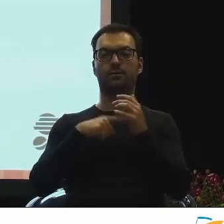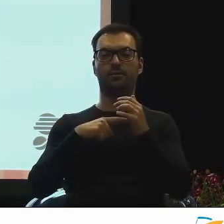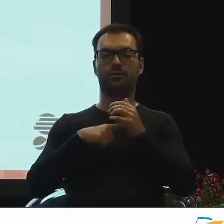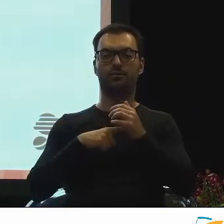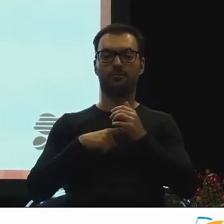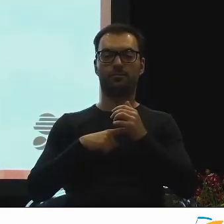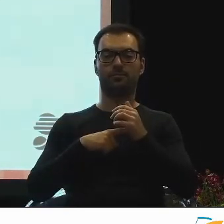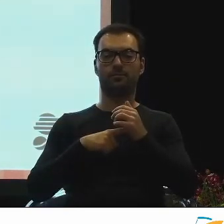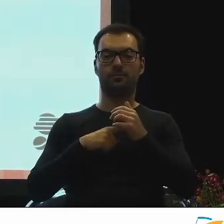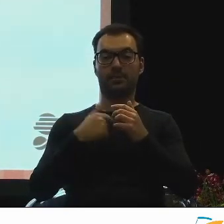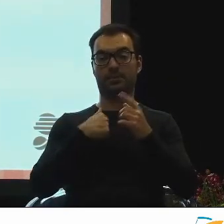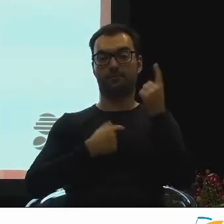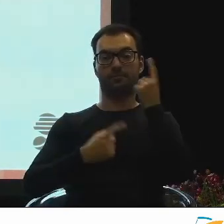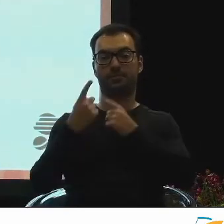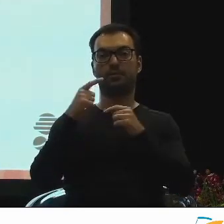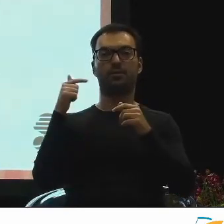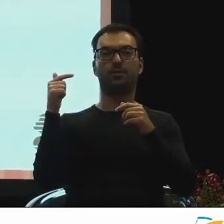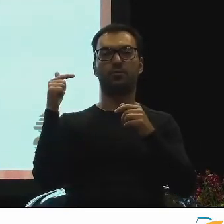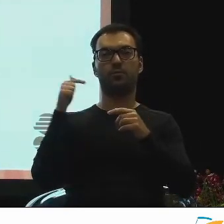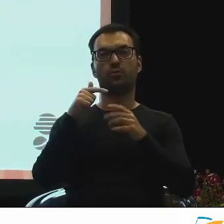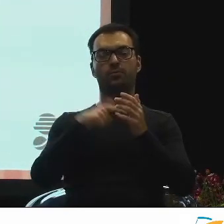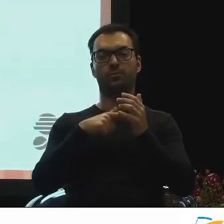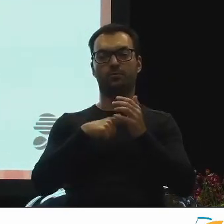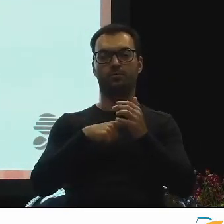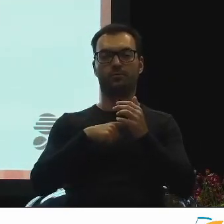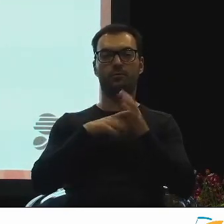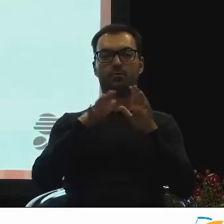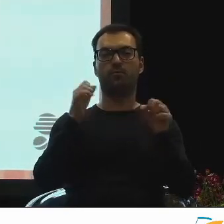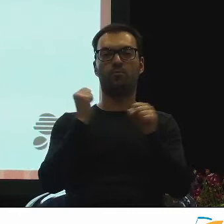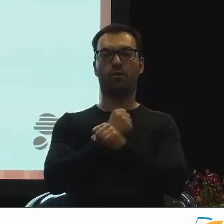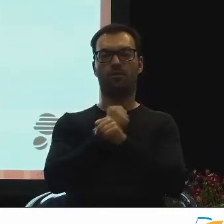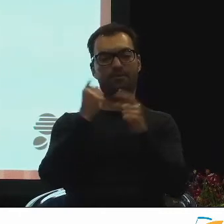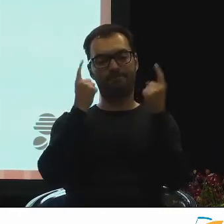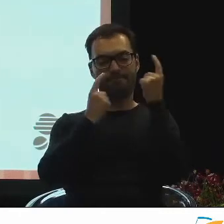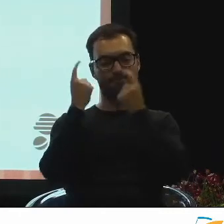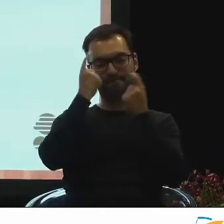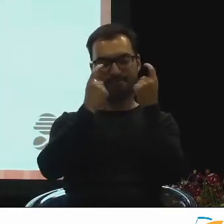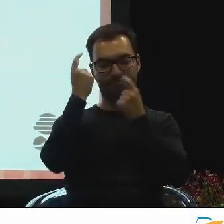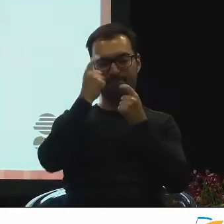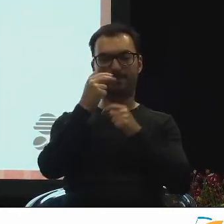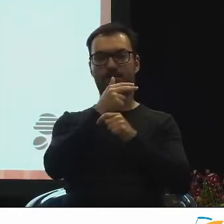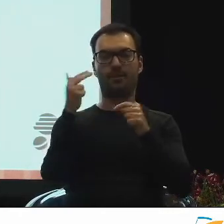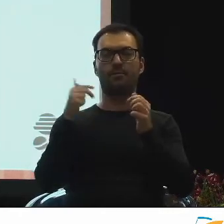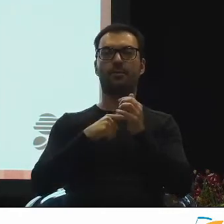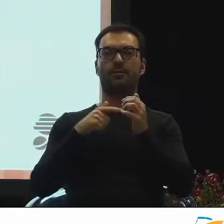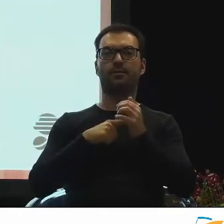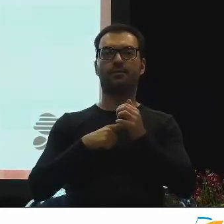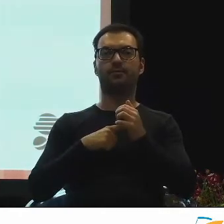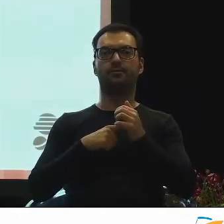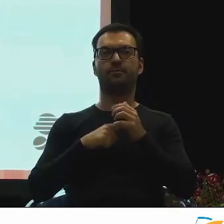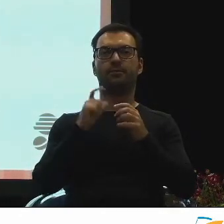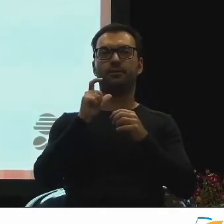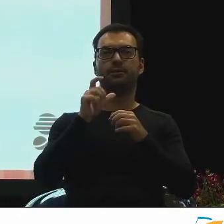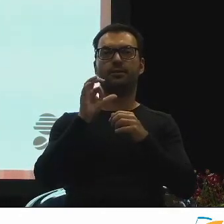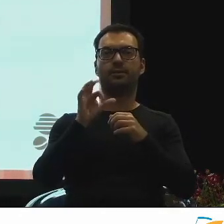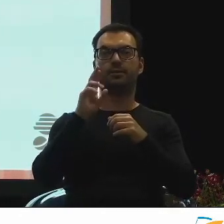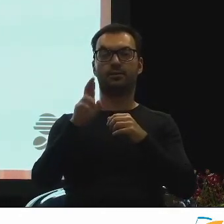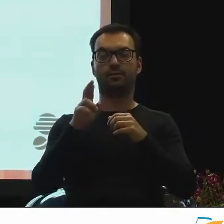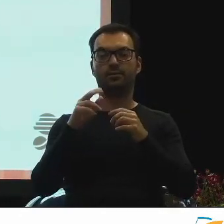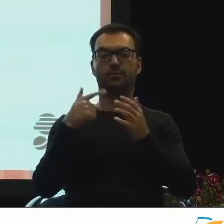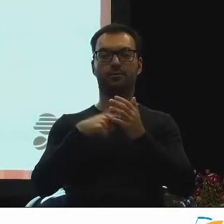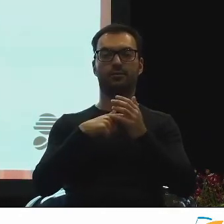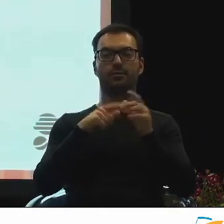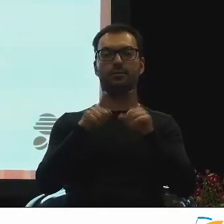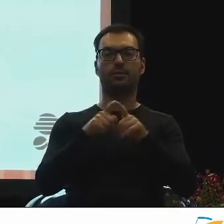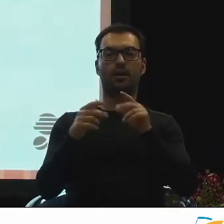która moim zdaniem skłania do wielu poważnych przemyśleń dotyczących CSR-u